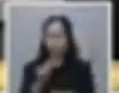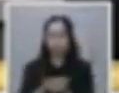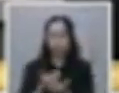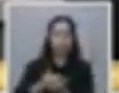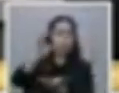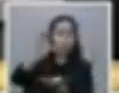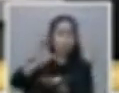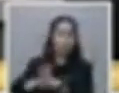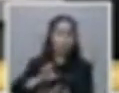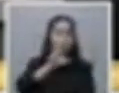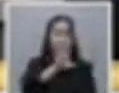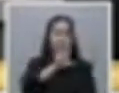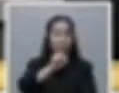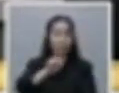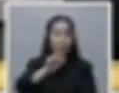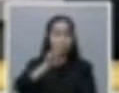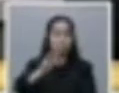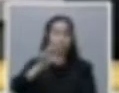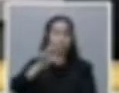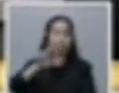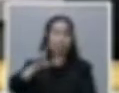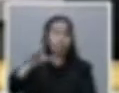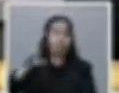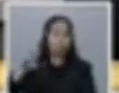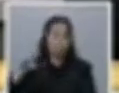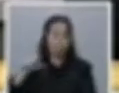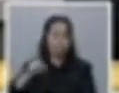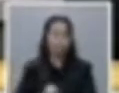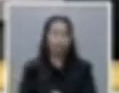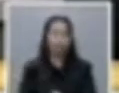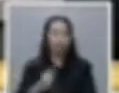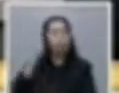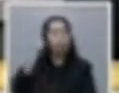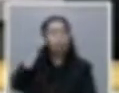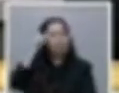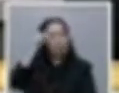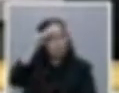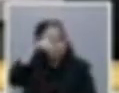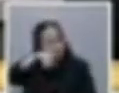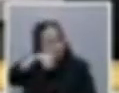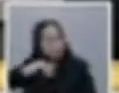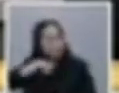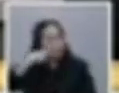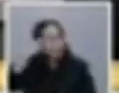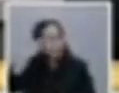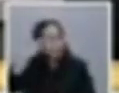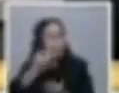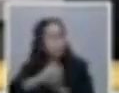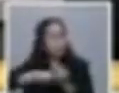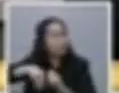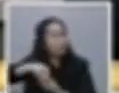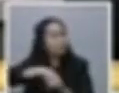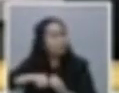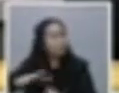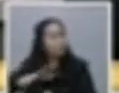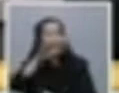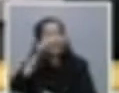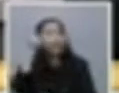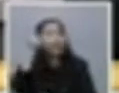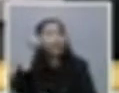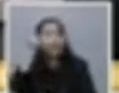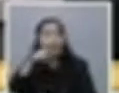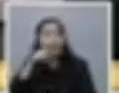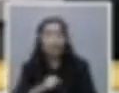านบนสมมติฐานว่าอัตราการเจริญเติบโตทางด้านเศรษฐกิจนะครับ